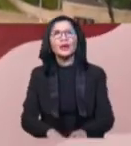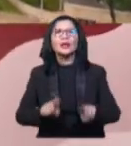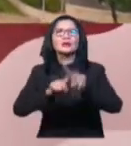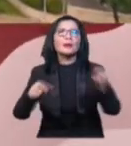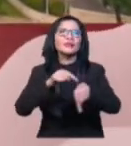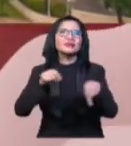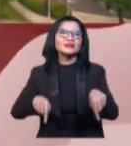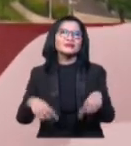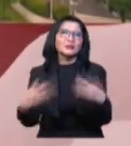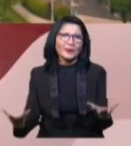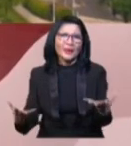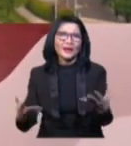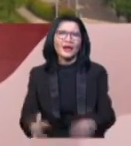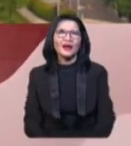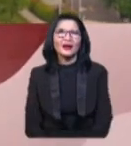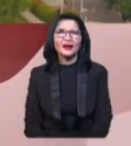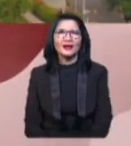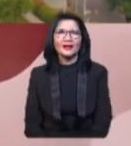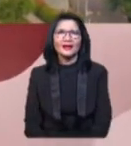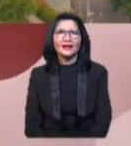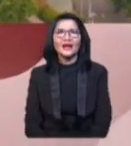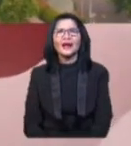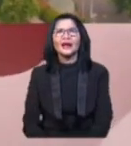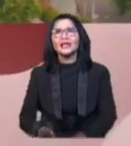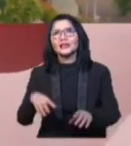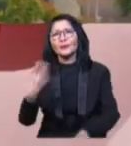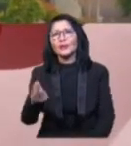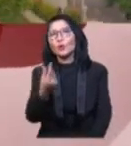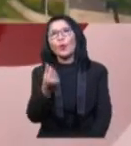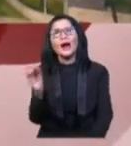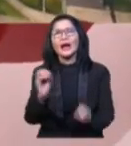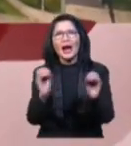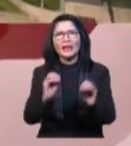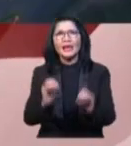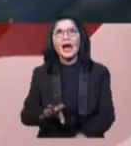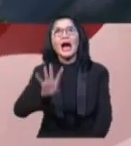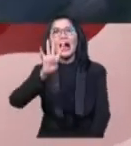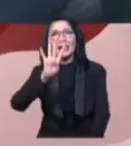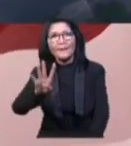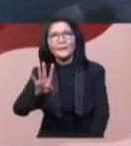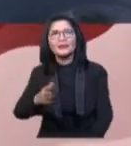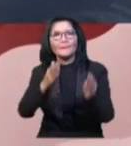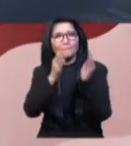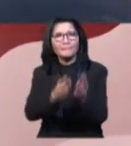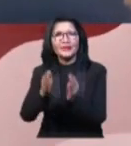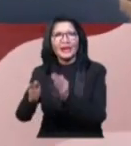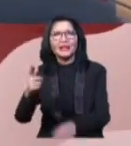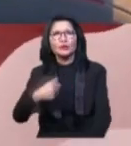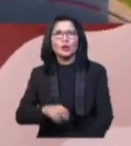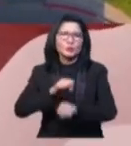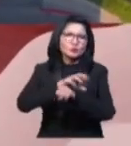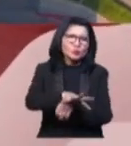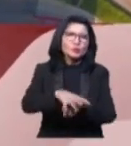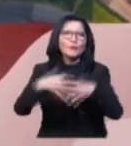ya mau nggak mau daripada nggak ada penghasilan. Tapi memang keempat ini yang paling terpuruk